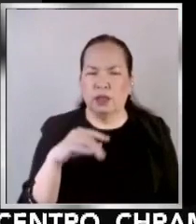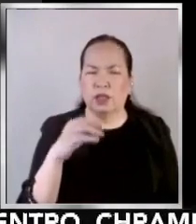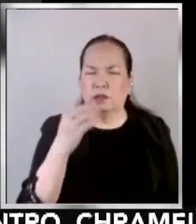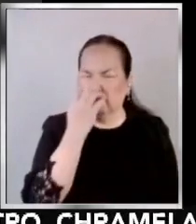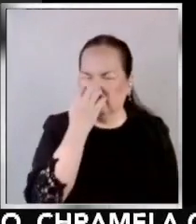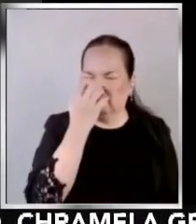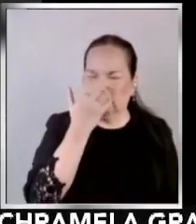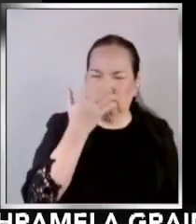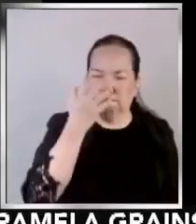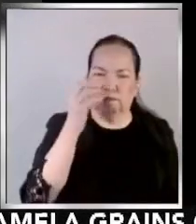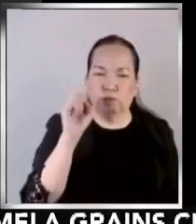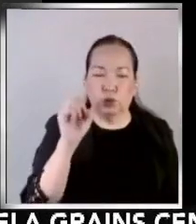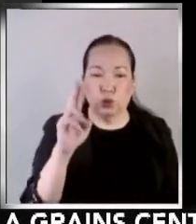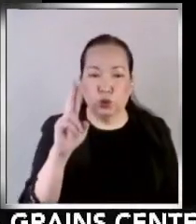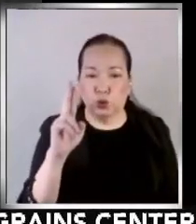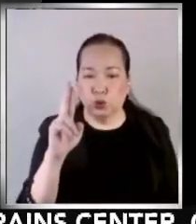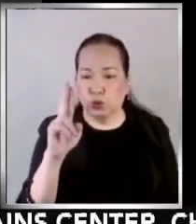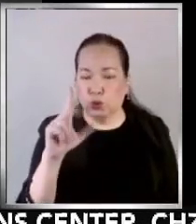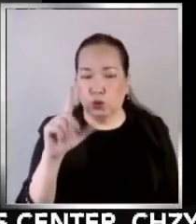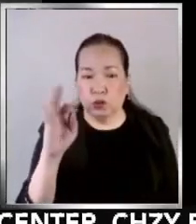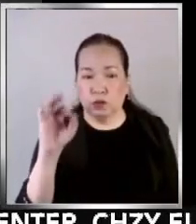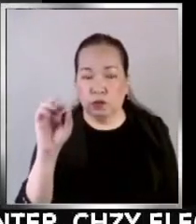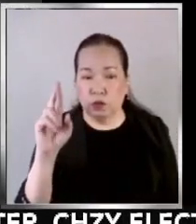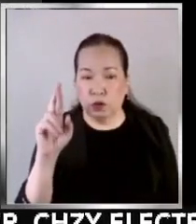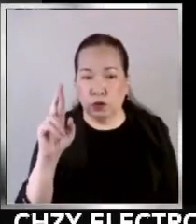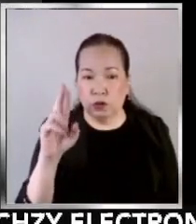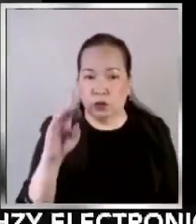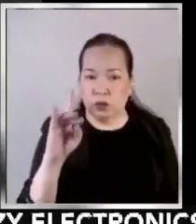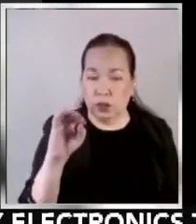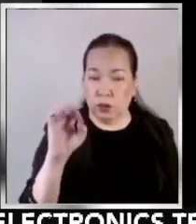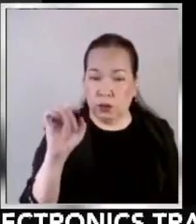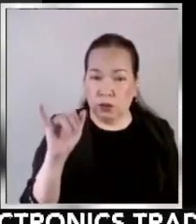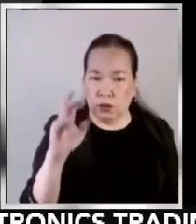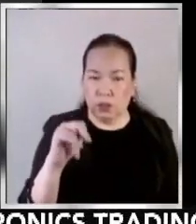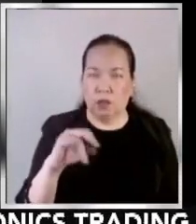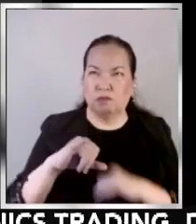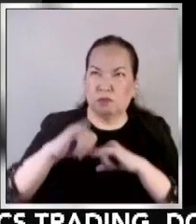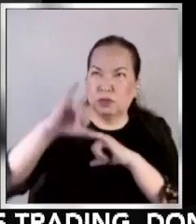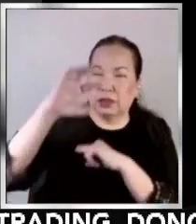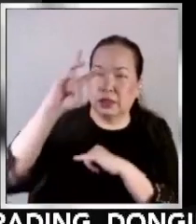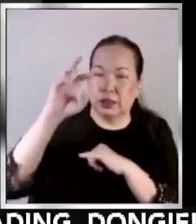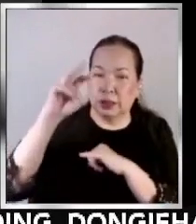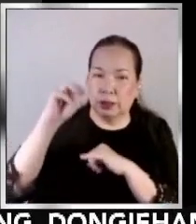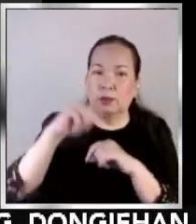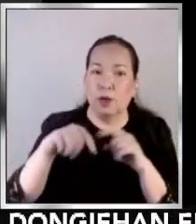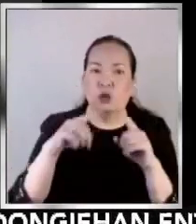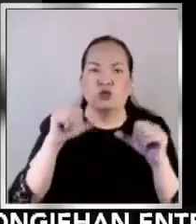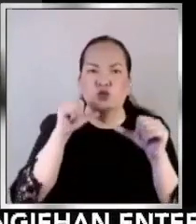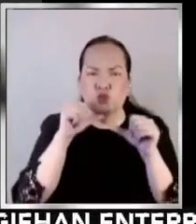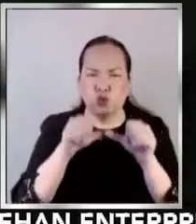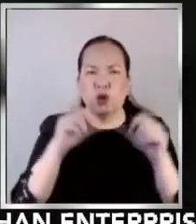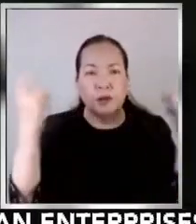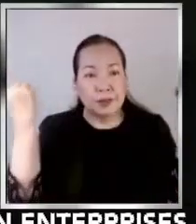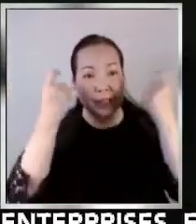na 600 meters yung taas. Pero tuloy pa rin ang turismo dito sa Tagaytay City ngayong Father's Day.